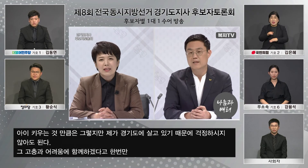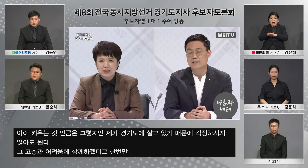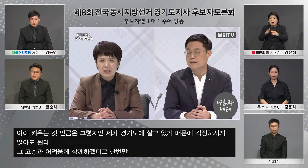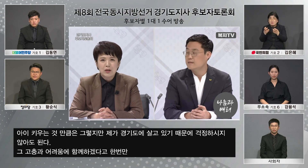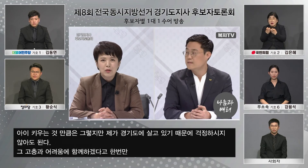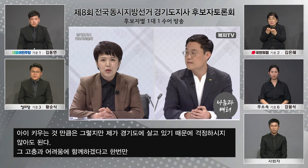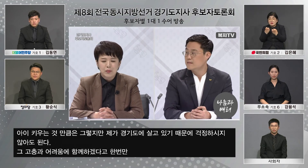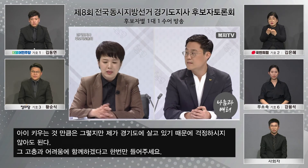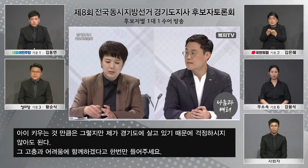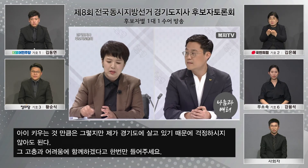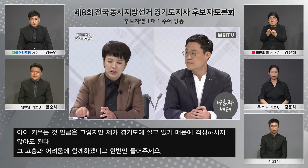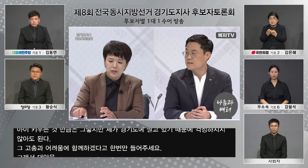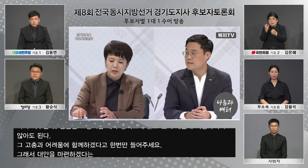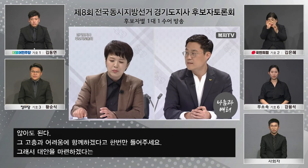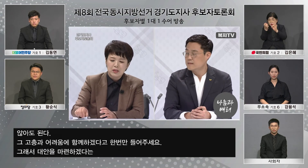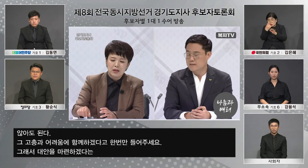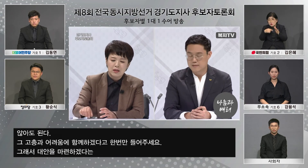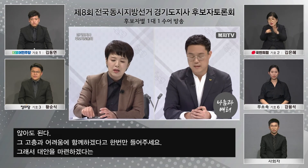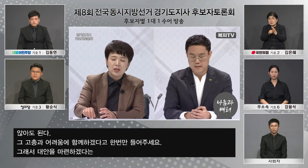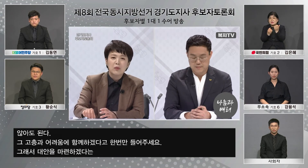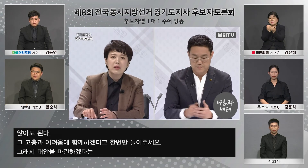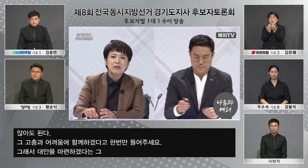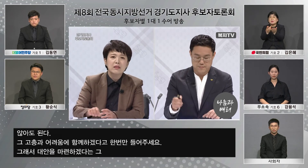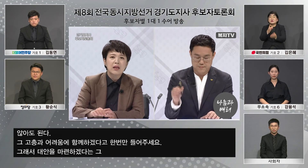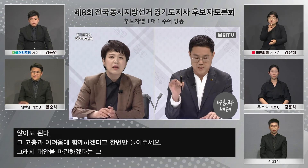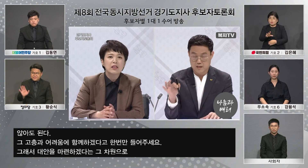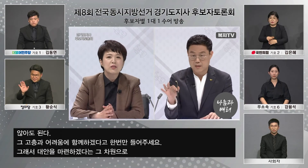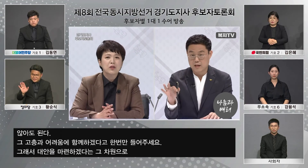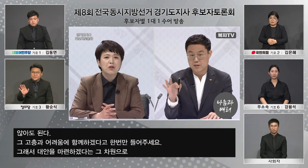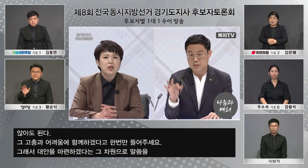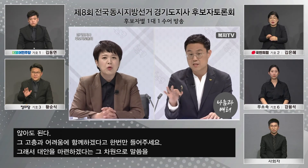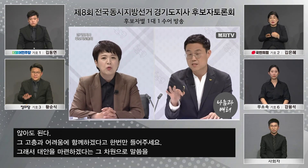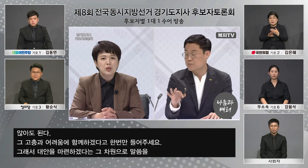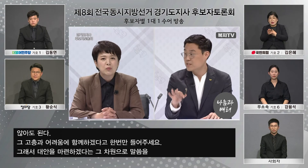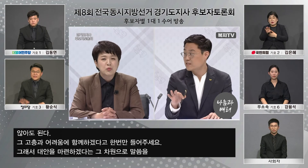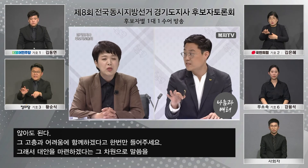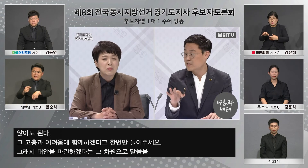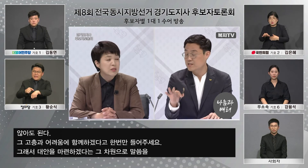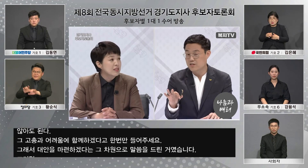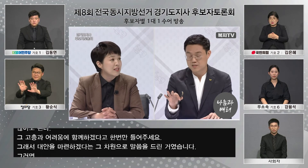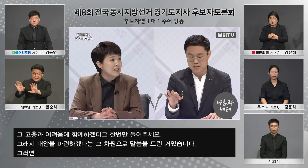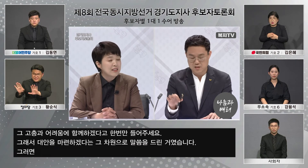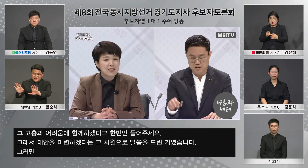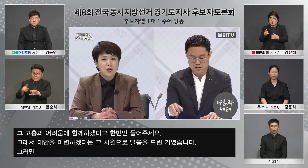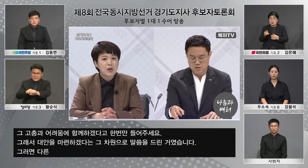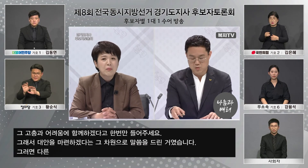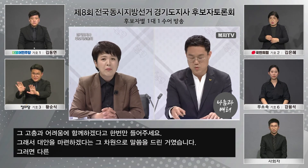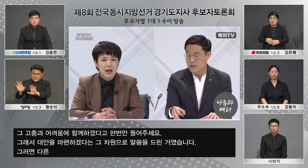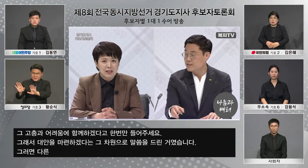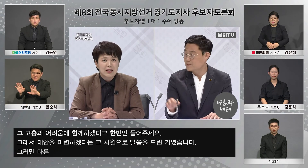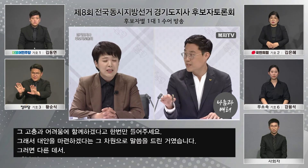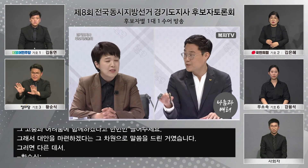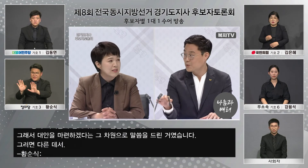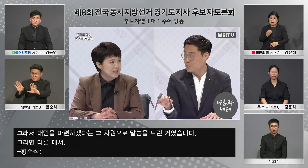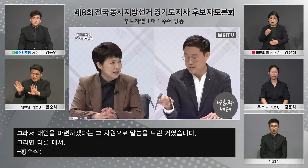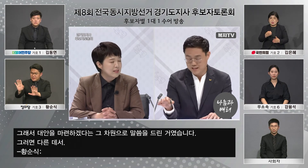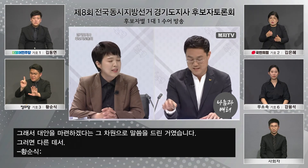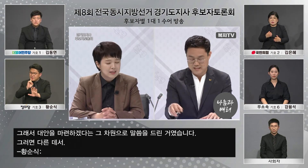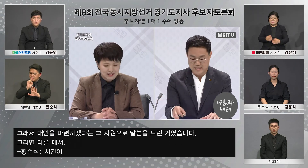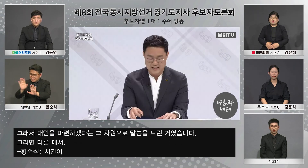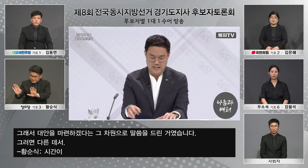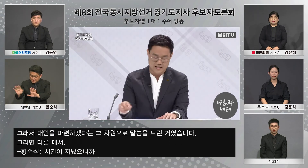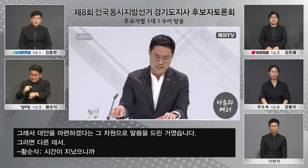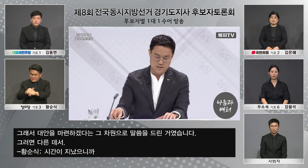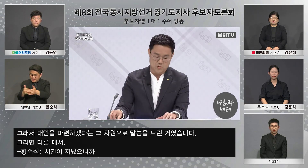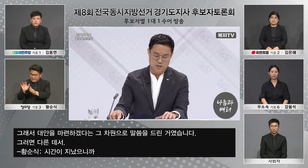마련하겠다는 그 차원으로 말씀을 드린 거였습니다. 네. 그러면 다른 데서 아니, 경기도 시간이 오신 지금 지났으니까요. 부모님들은 이제 끊도록 경기맘이 하겠습니다. 아닌가요? 죄송합니다.